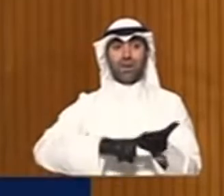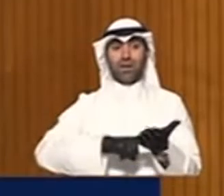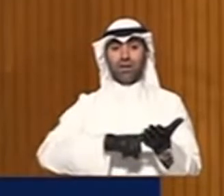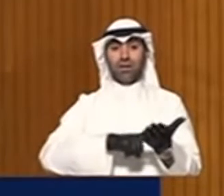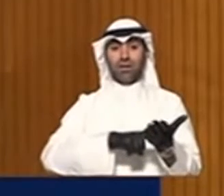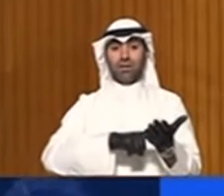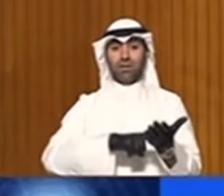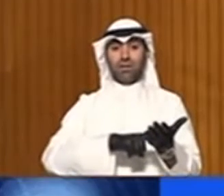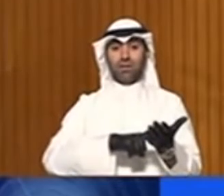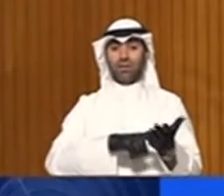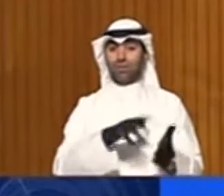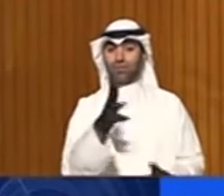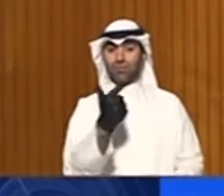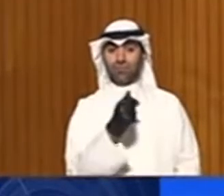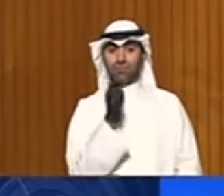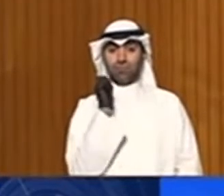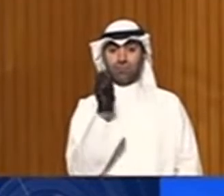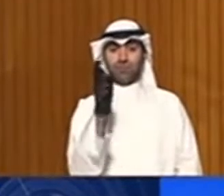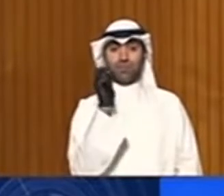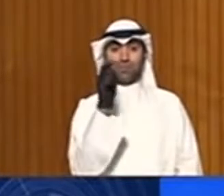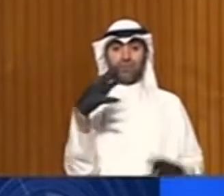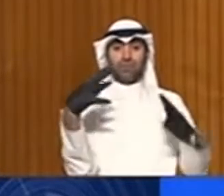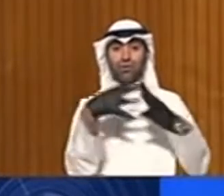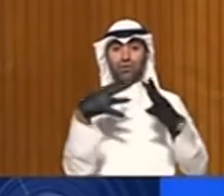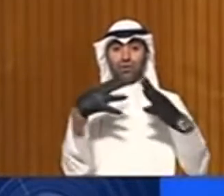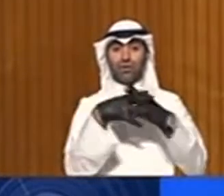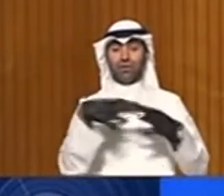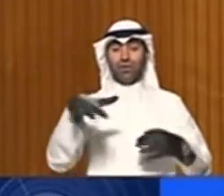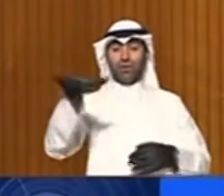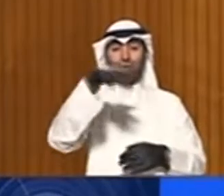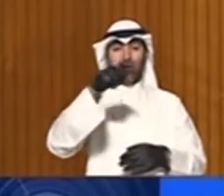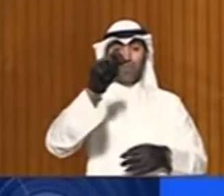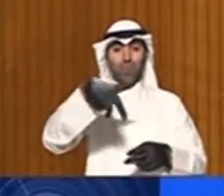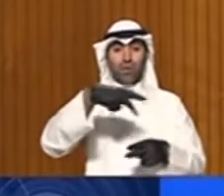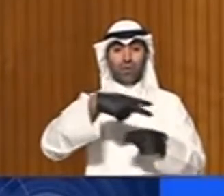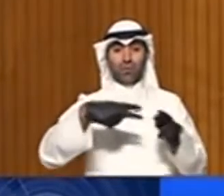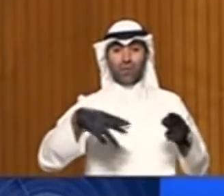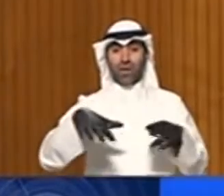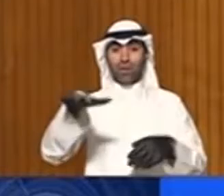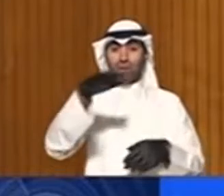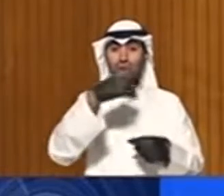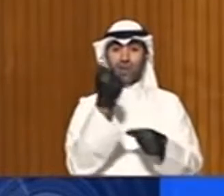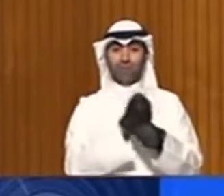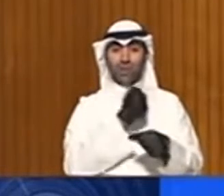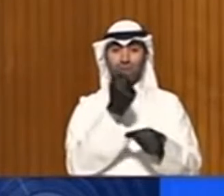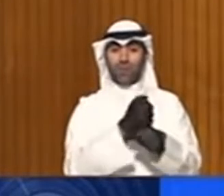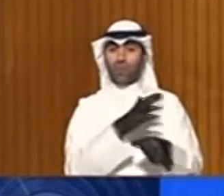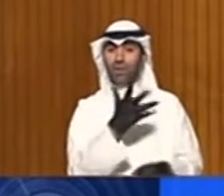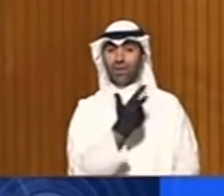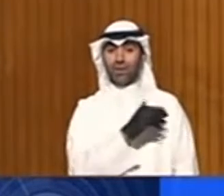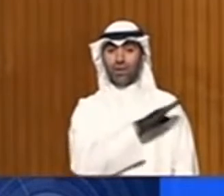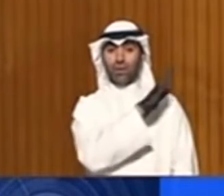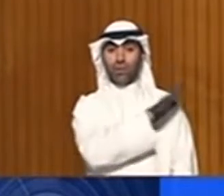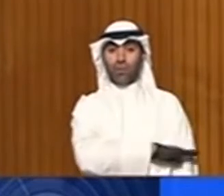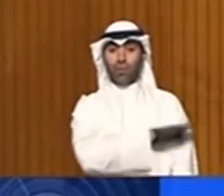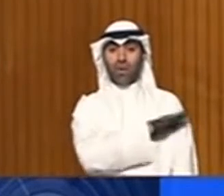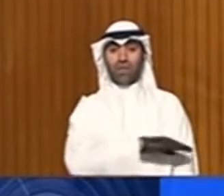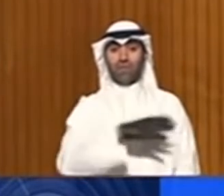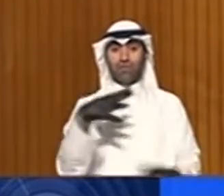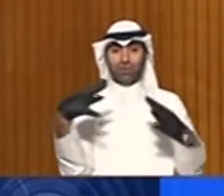لجائحة كوفيد-19 على أهمية استمرار صرف دعم العمالة للأفراد العاملين في القطاع